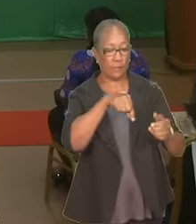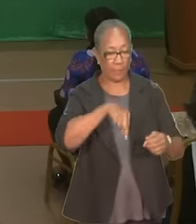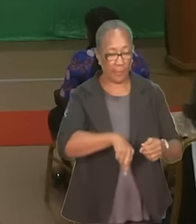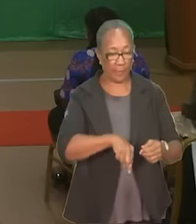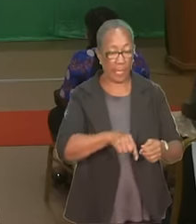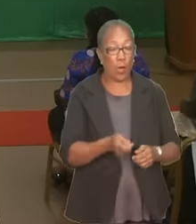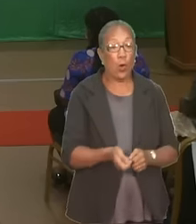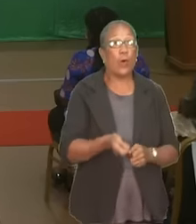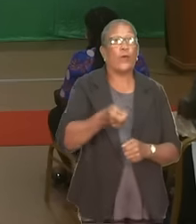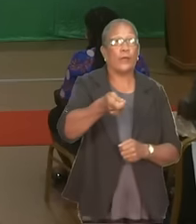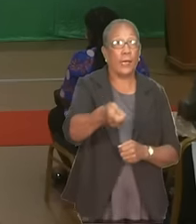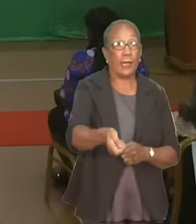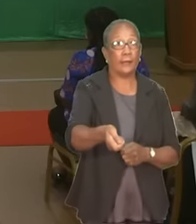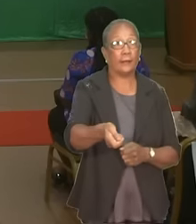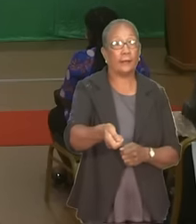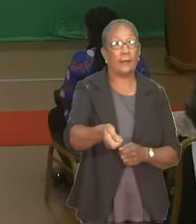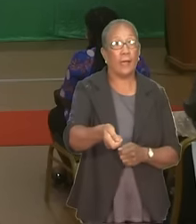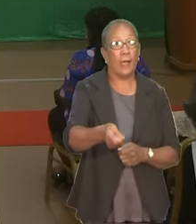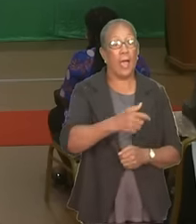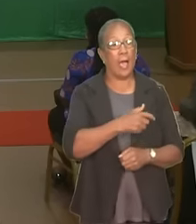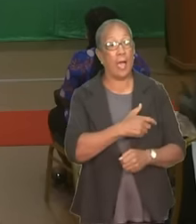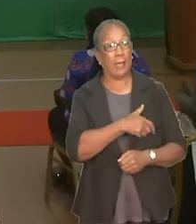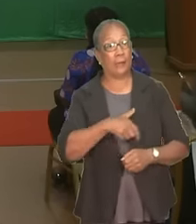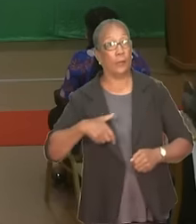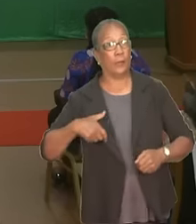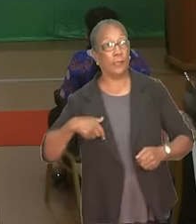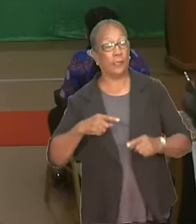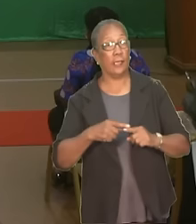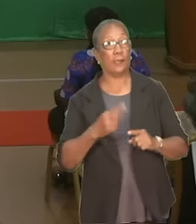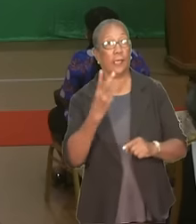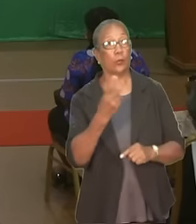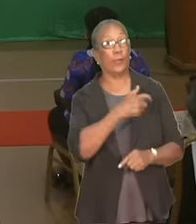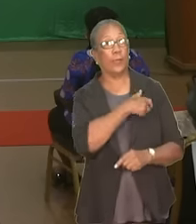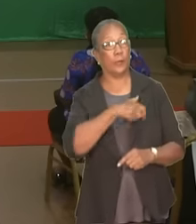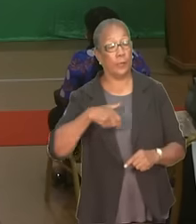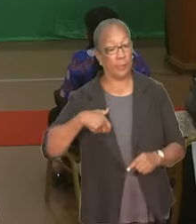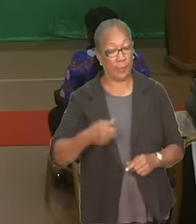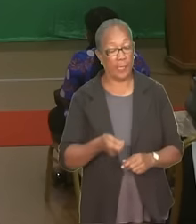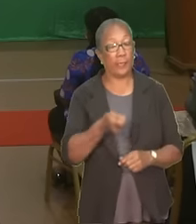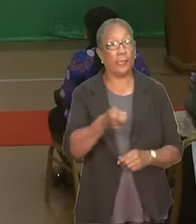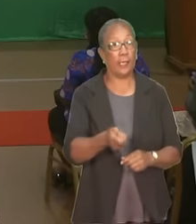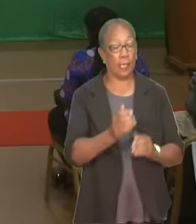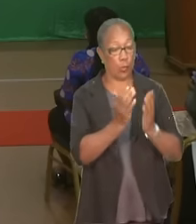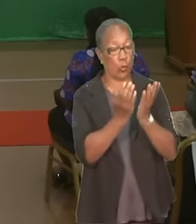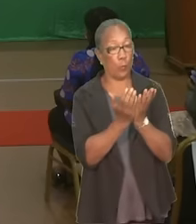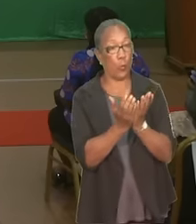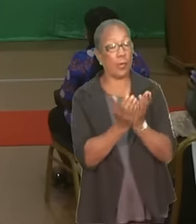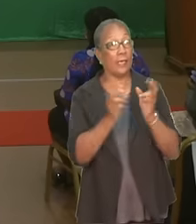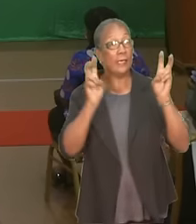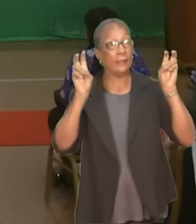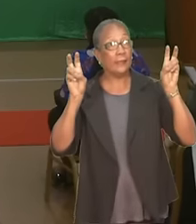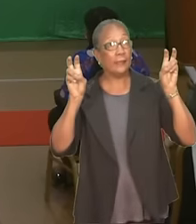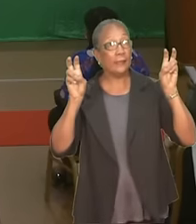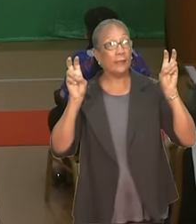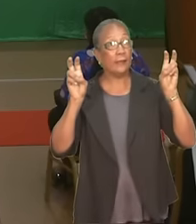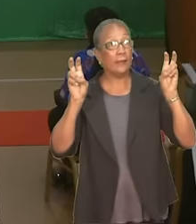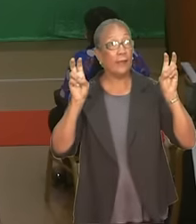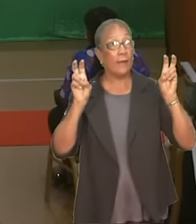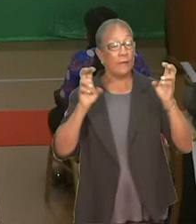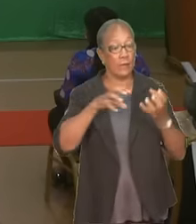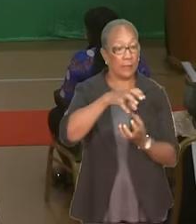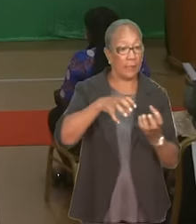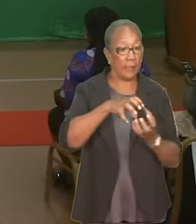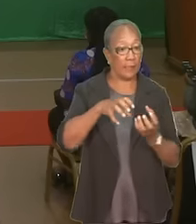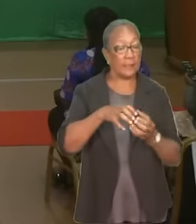overhandigd zal worden aan de president en de vice-president. Het boekwerk heeft als titel Van crisisbeheersing